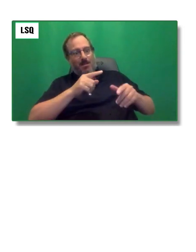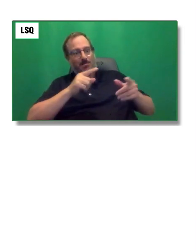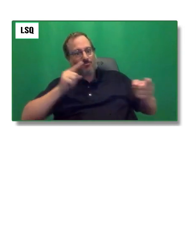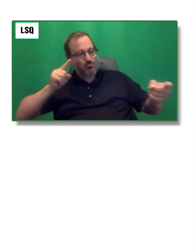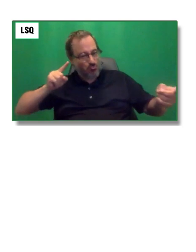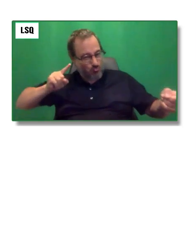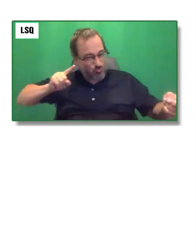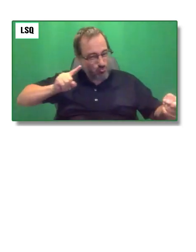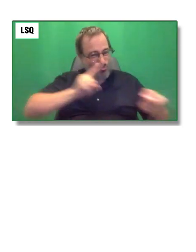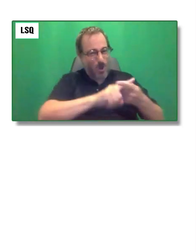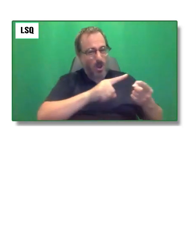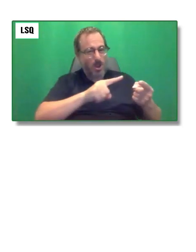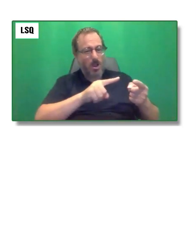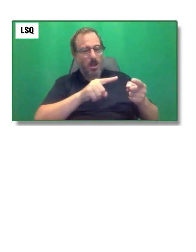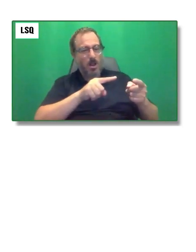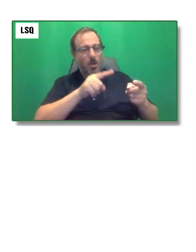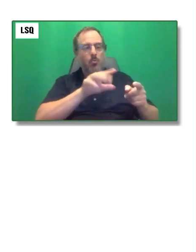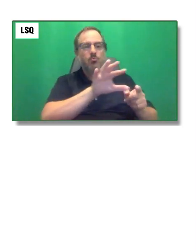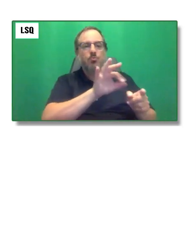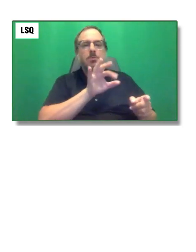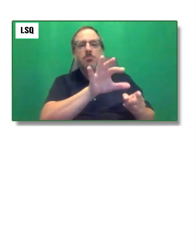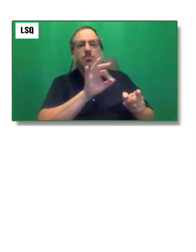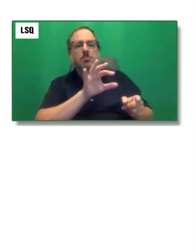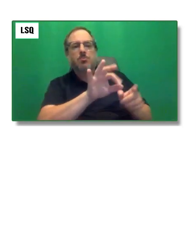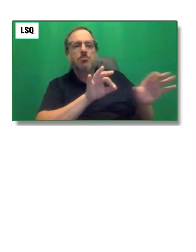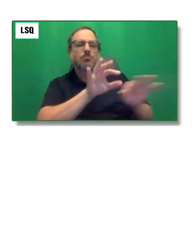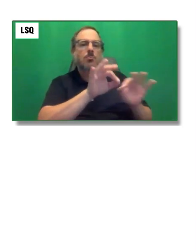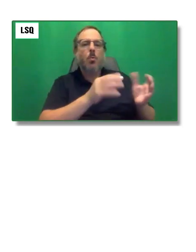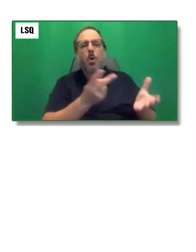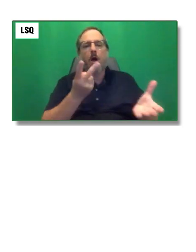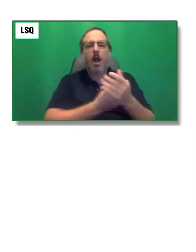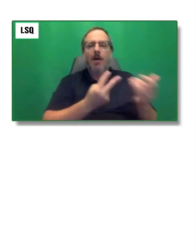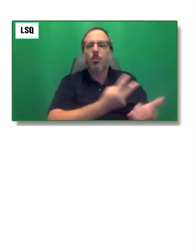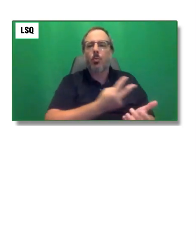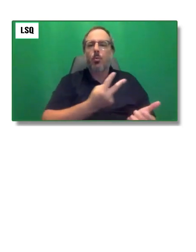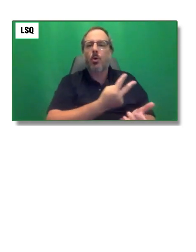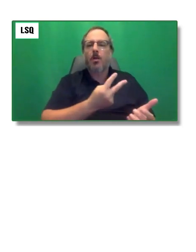d'avoir toujours un interprète en personne disponible dans les parcs?